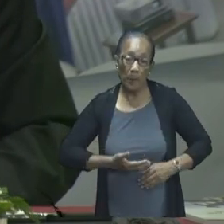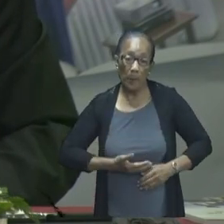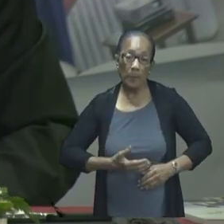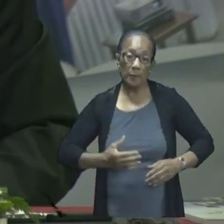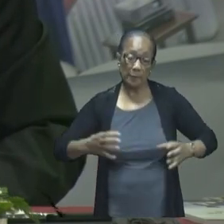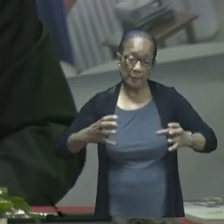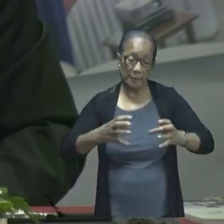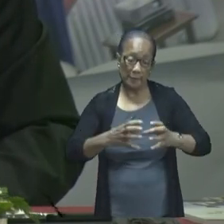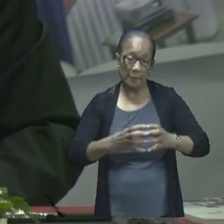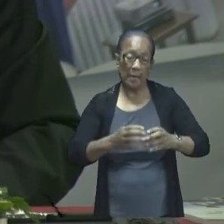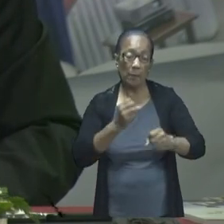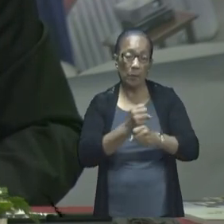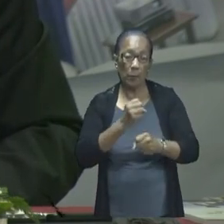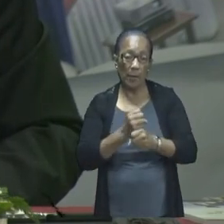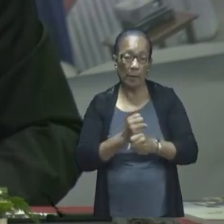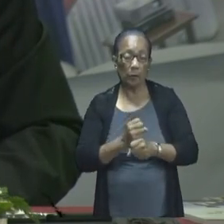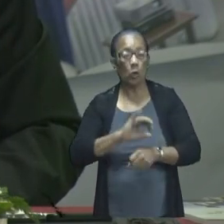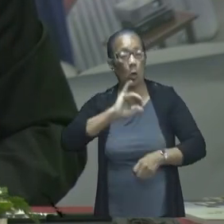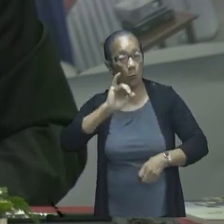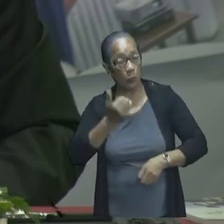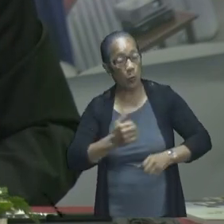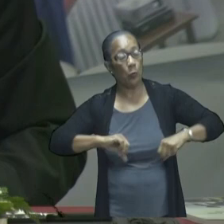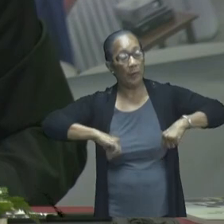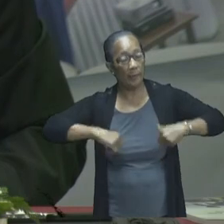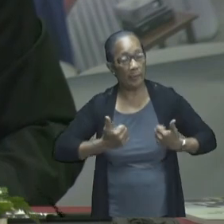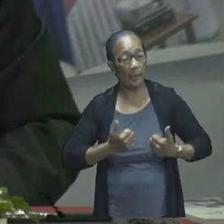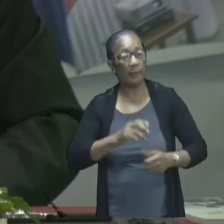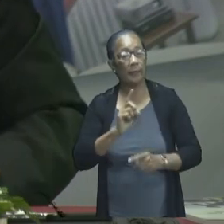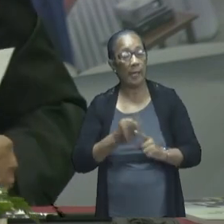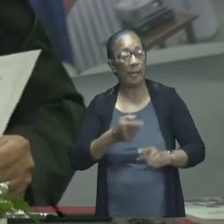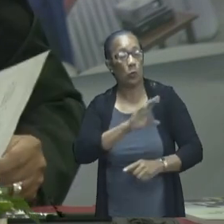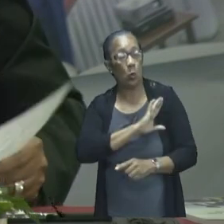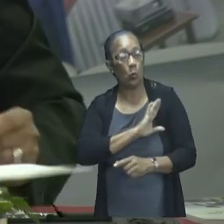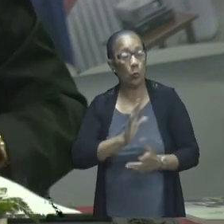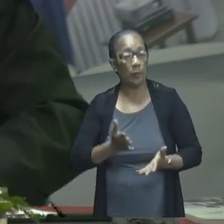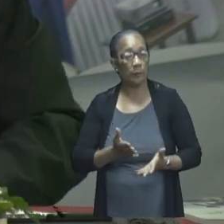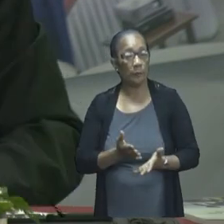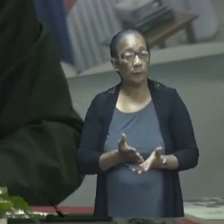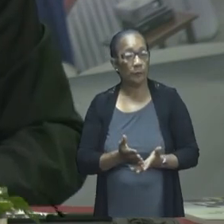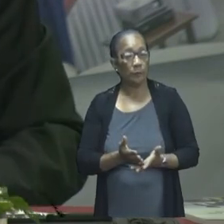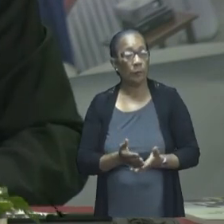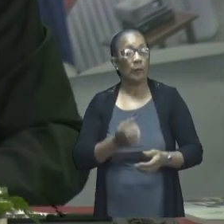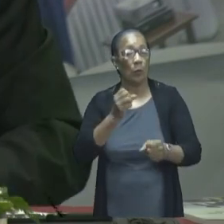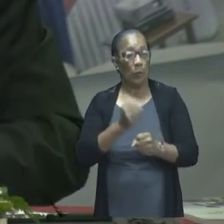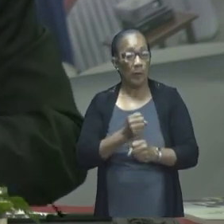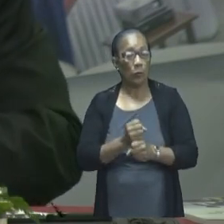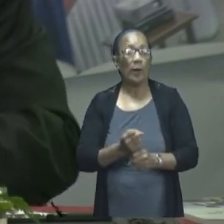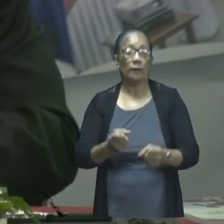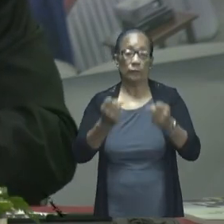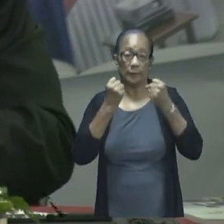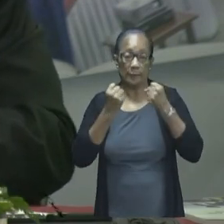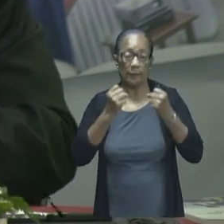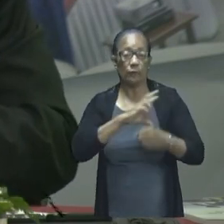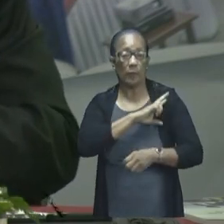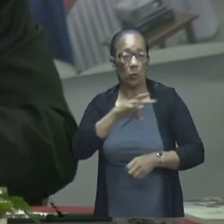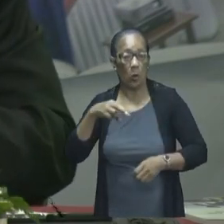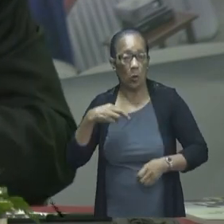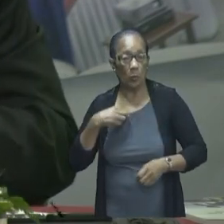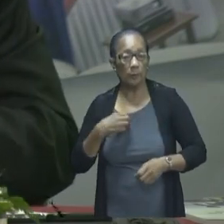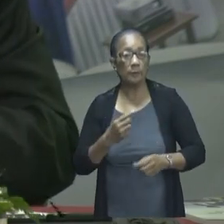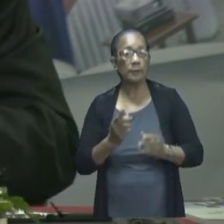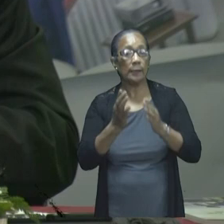worden geïntensiveerd en uiteraard werk warm versterking hoek van onze democratie